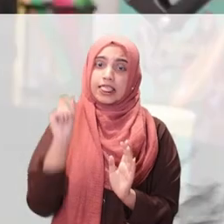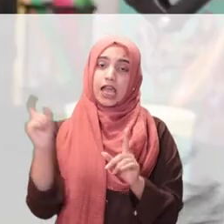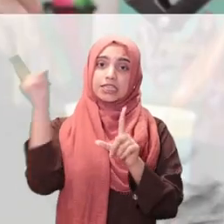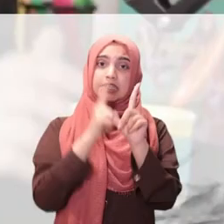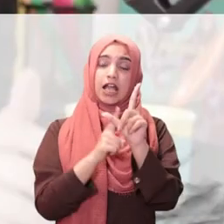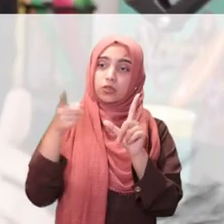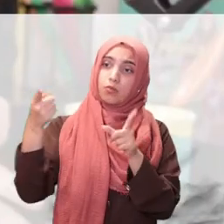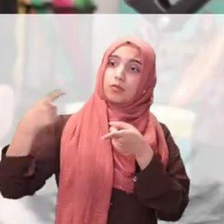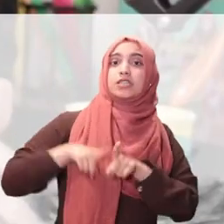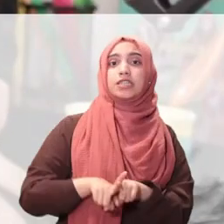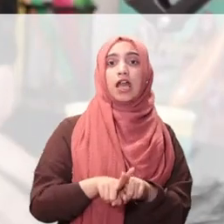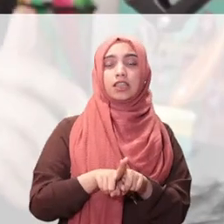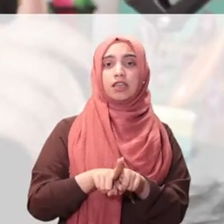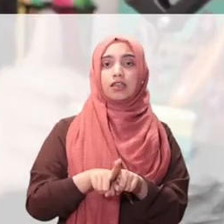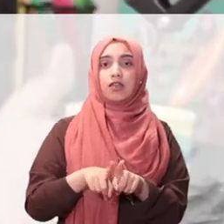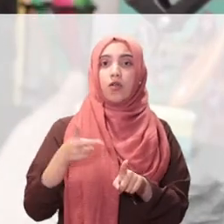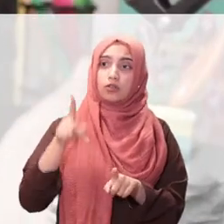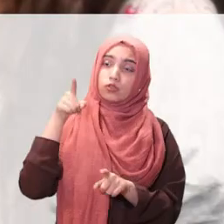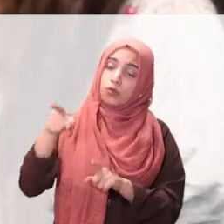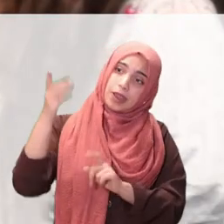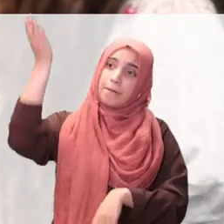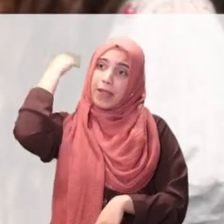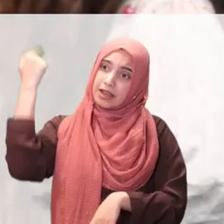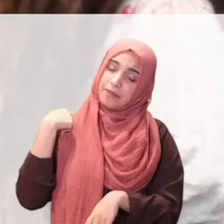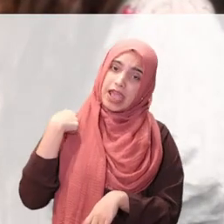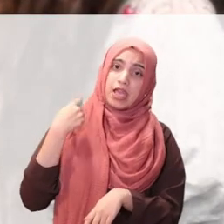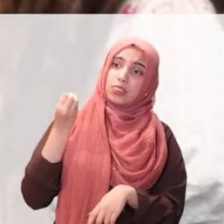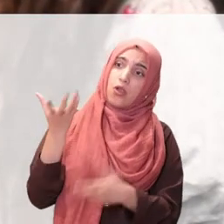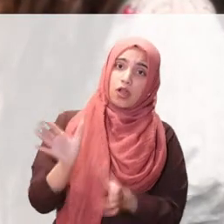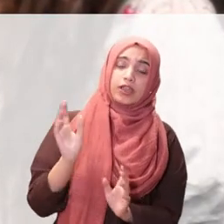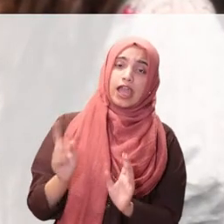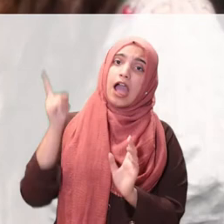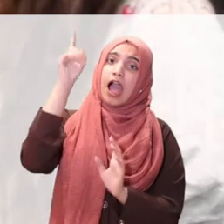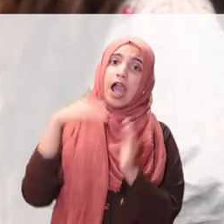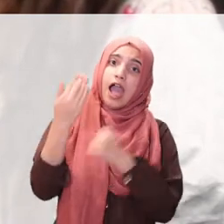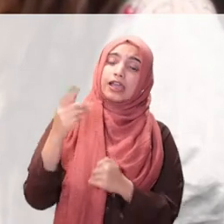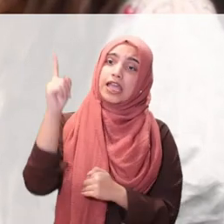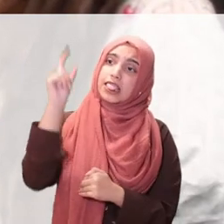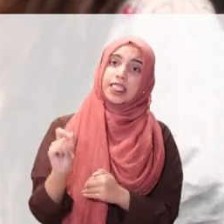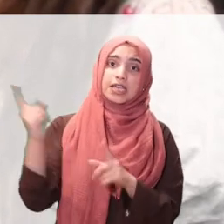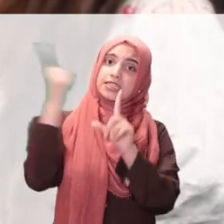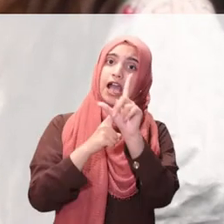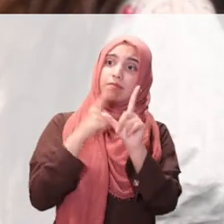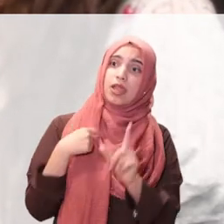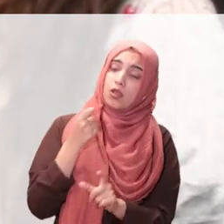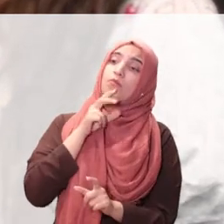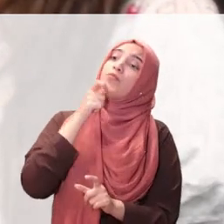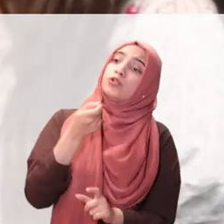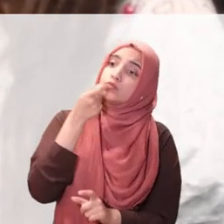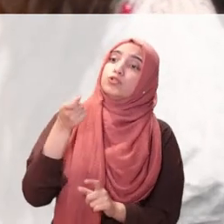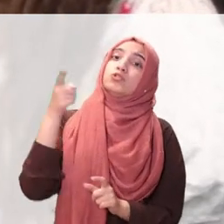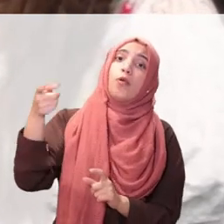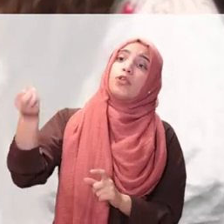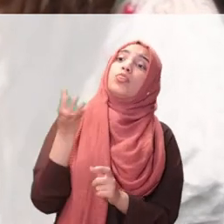साल मैं तुम्हें अपने साथ लेकर चलूंगा कि नहीं उस वक्त तुमने मेरे साथ की थी जाती है अब अगले 10 साल में तो मैं पूजूं वह शोल्डर पर क्योंकि तुमने